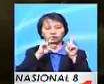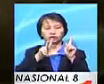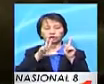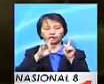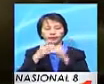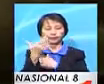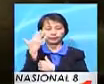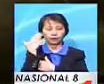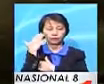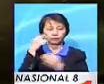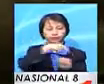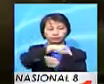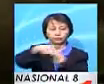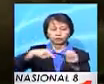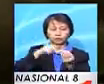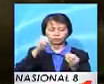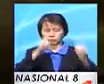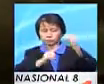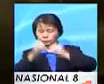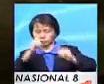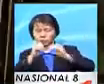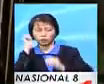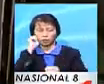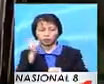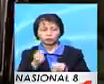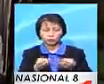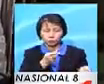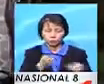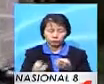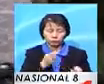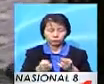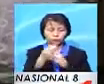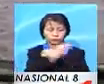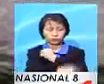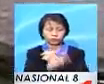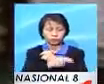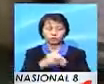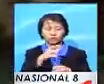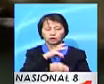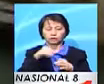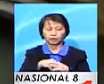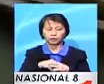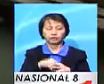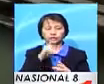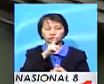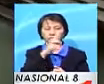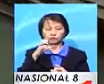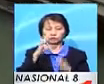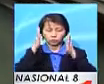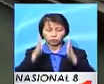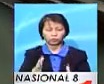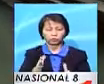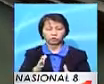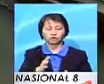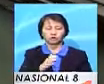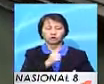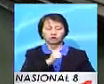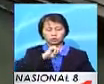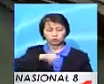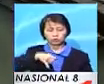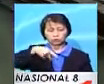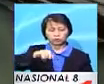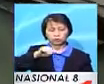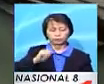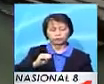tadi. Situasi dipantau Sekretariat Pengurusan Bencana Negeri melibatkan hampir 100 anggota Angkatan Pertahanan